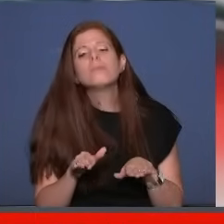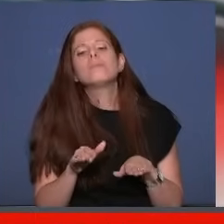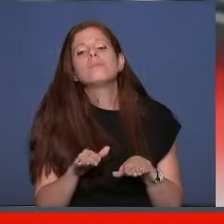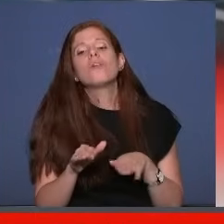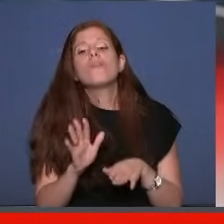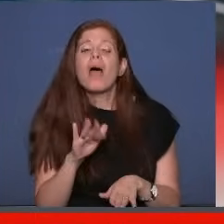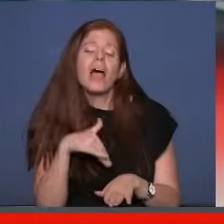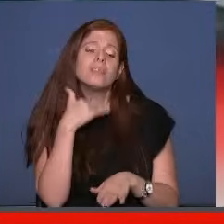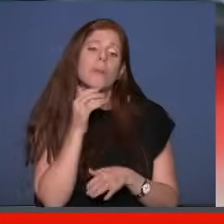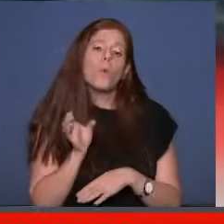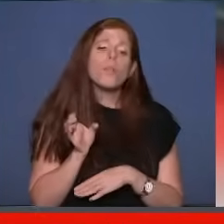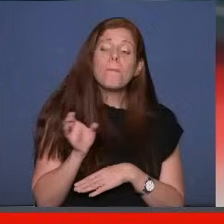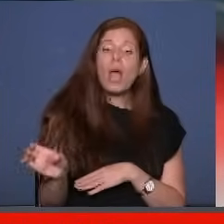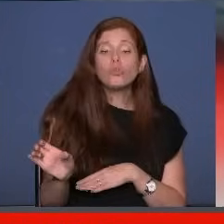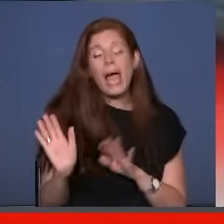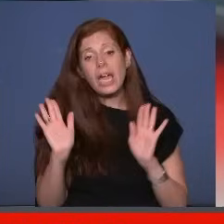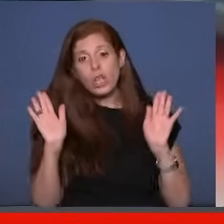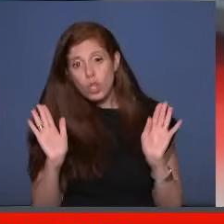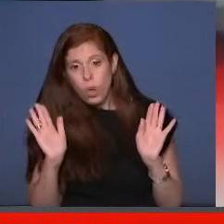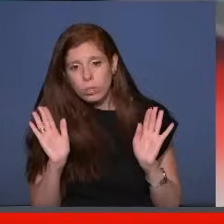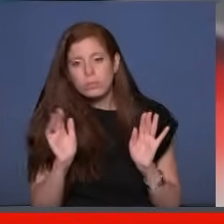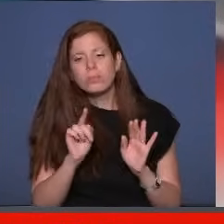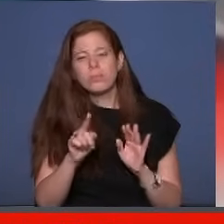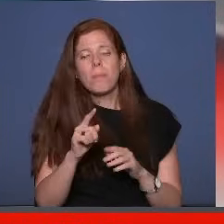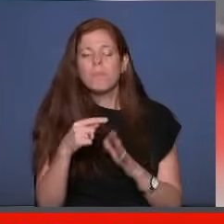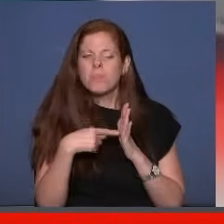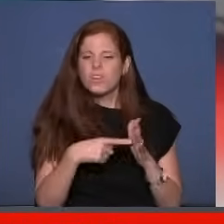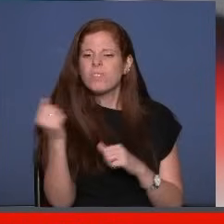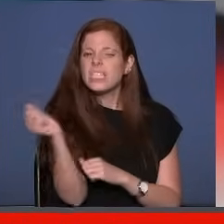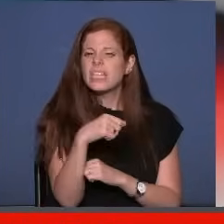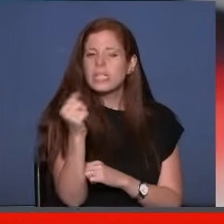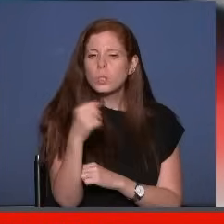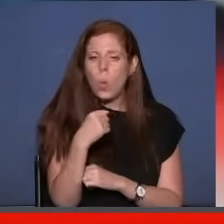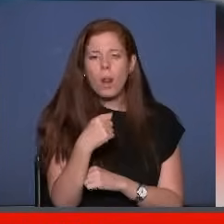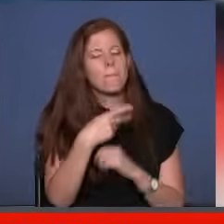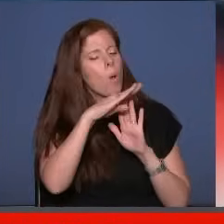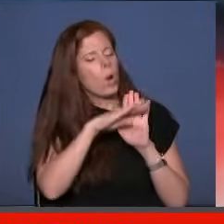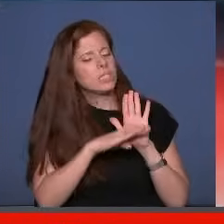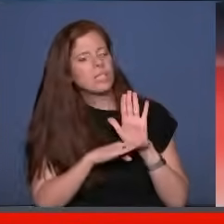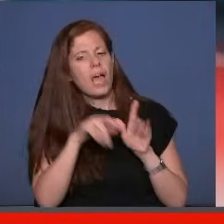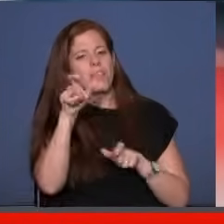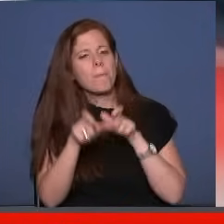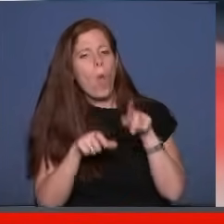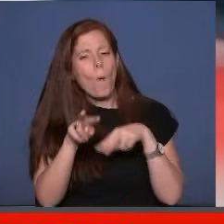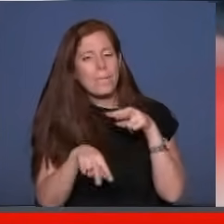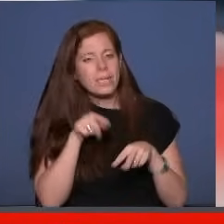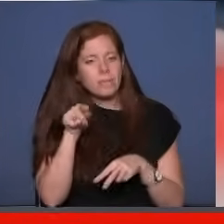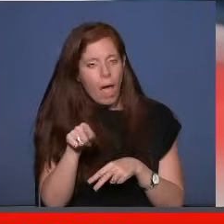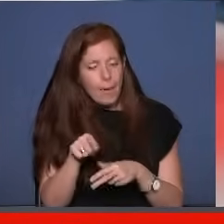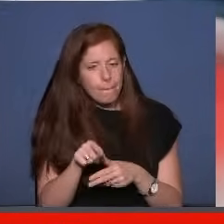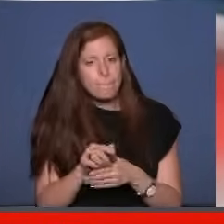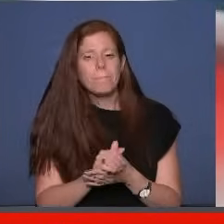والاكتفاء بتجميد عضويته تعكس قمة الاستهتار بجميع المعايير